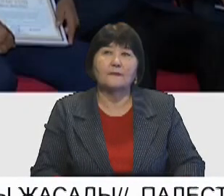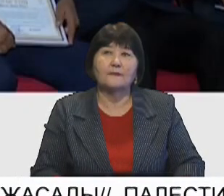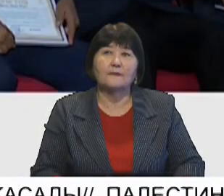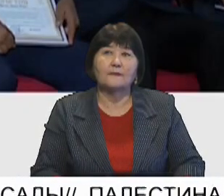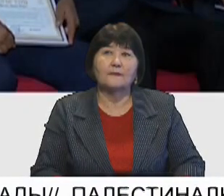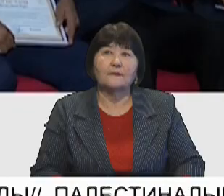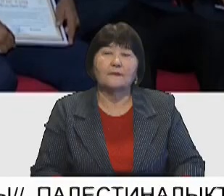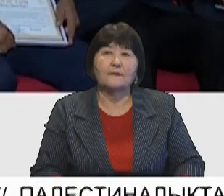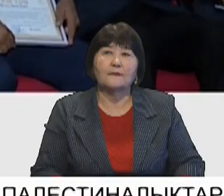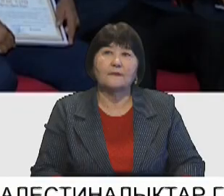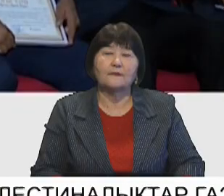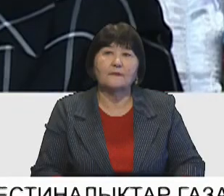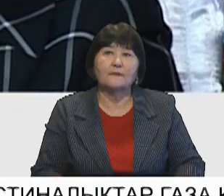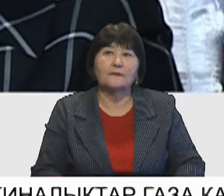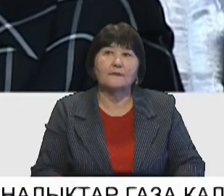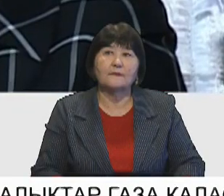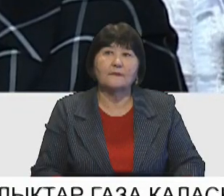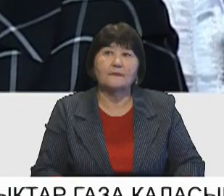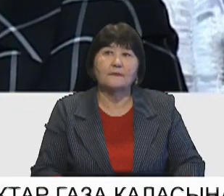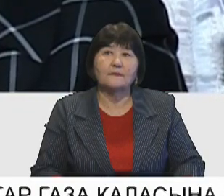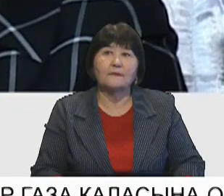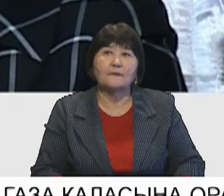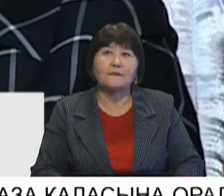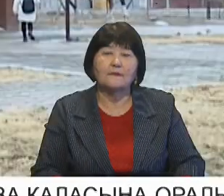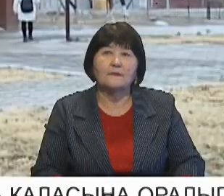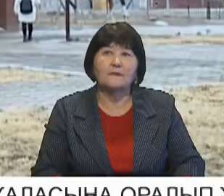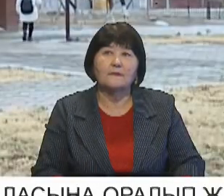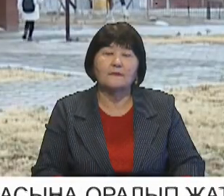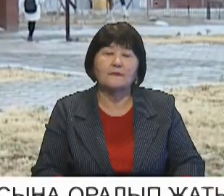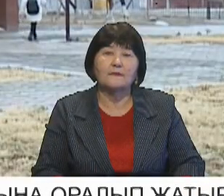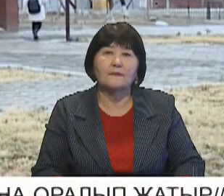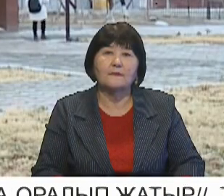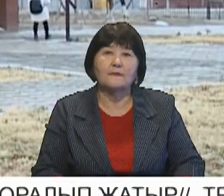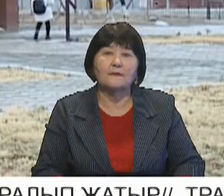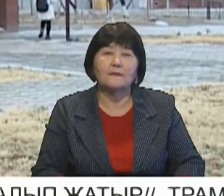Мақсат Кәрібай, Санжар Мансұр, Төрехан Қожахметов, Қызылорда телеарнасы, Қармақшы ауданынан.